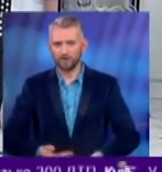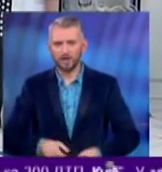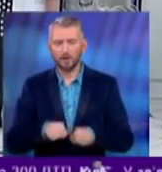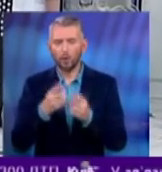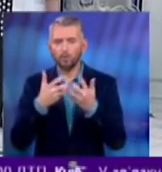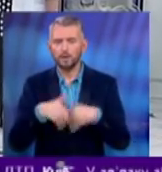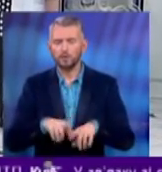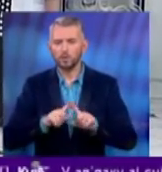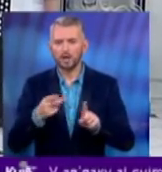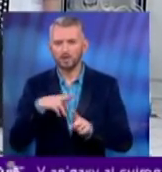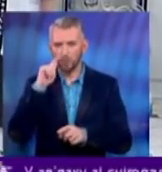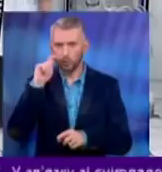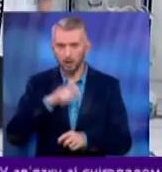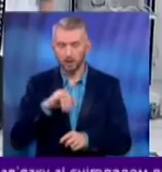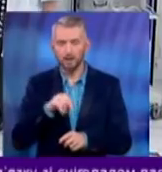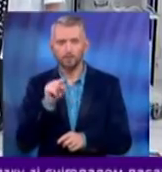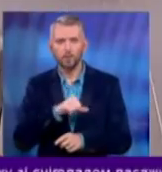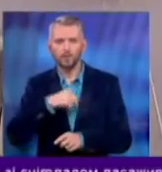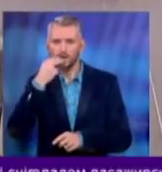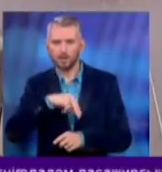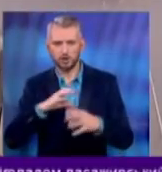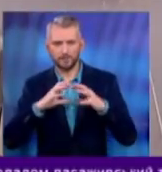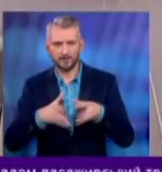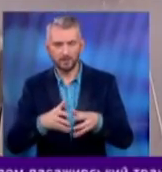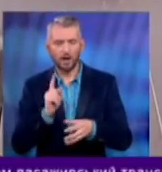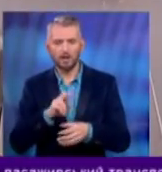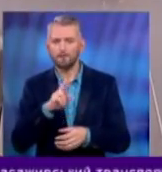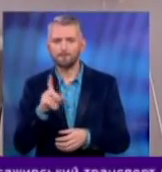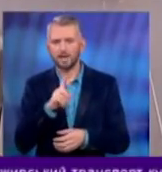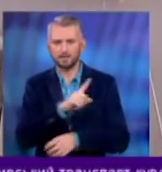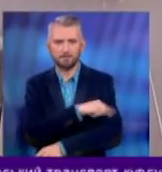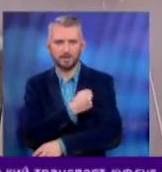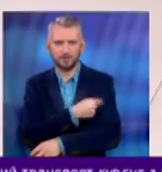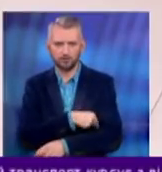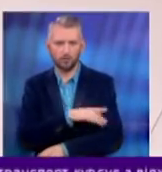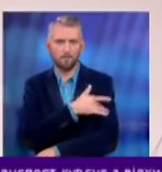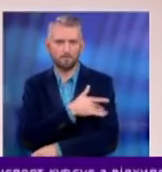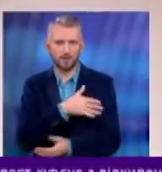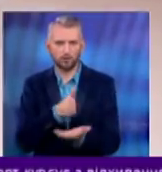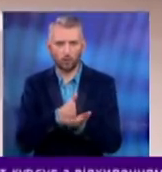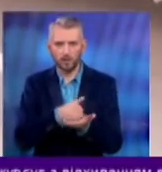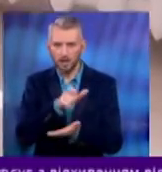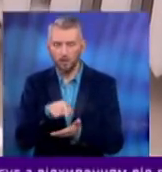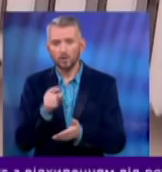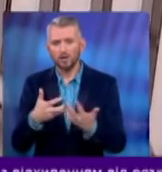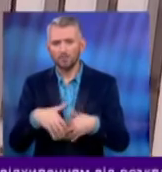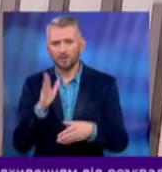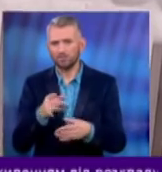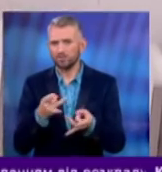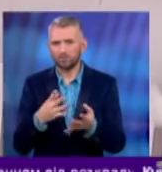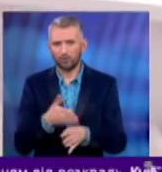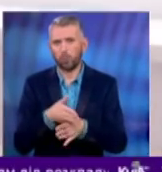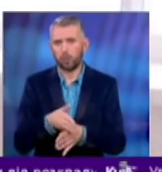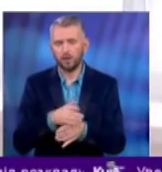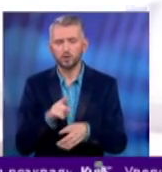обладнання унікальне для України і воно найкраще в світі. Але без медичного персоналу ці апарати були б просто брухтом. Аби проводити